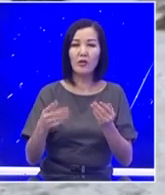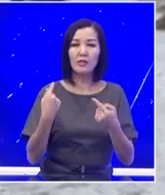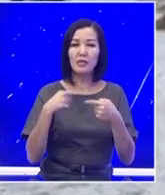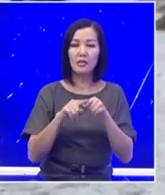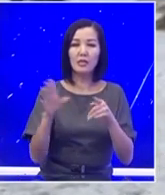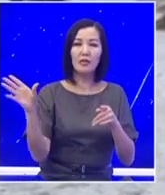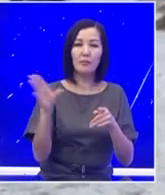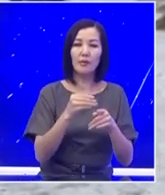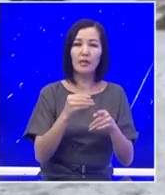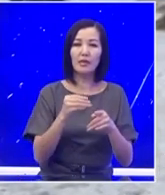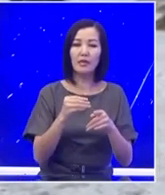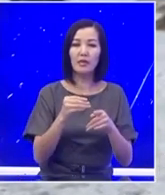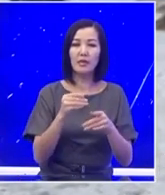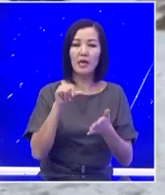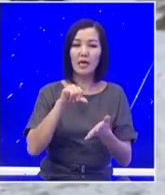техникалар бәрі көтеріліп,